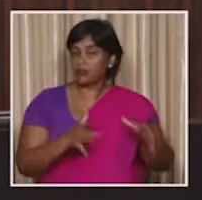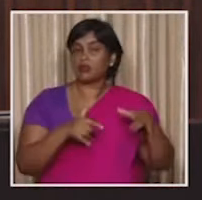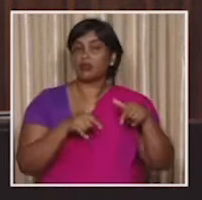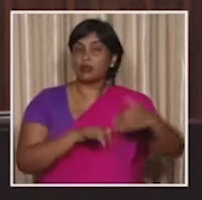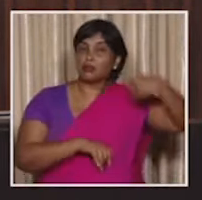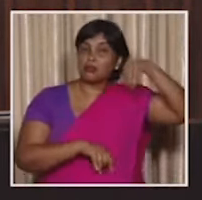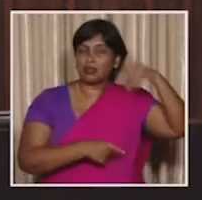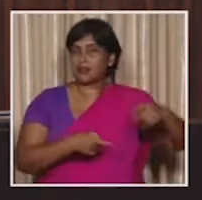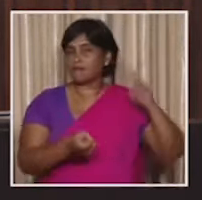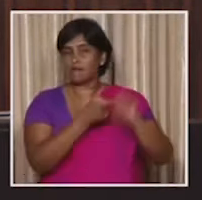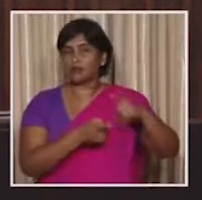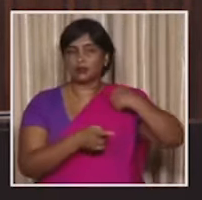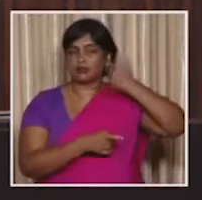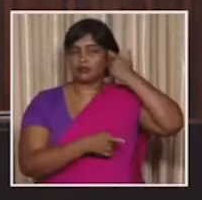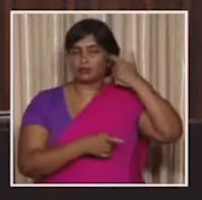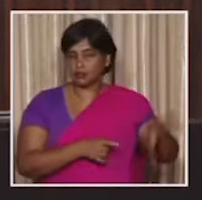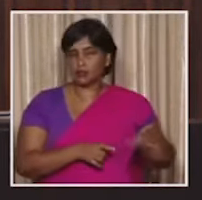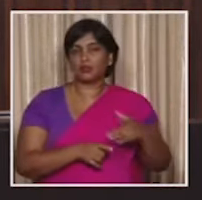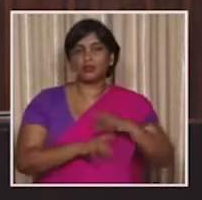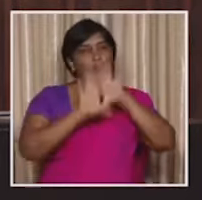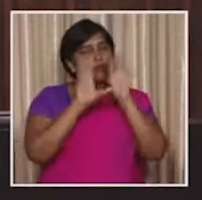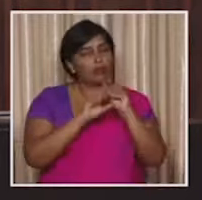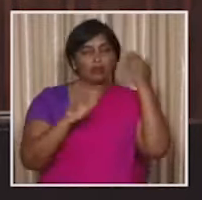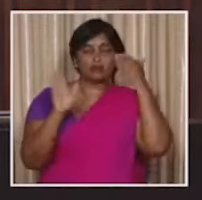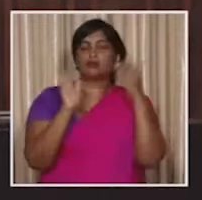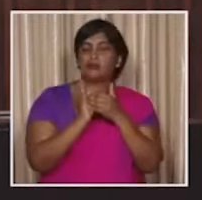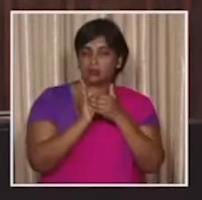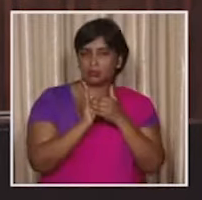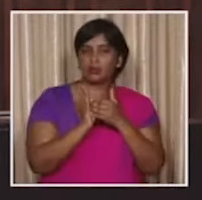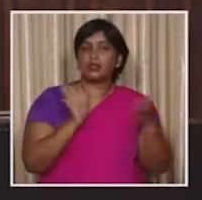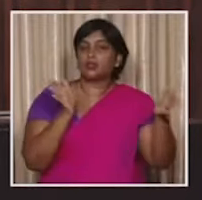පැරණි එදිරිවාදීකම් අමතක කළා. පොදු මතයට එකඟ වුණා.